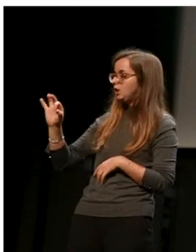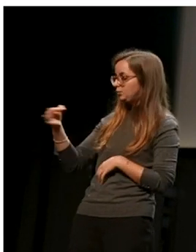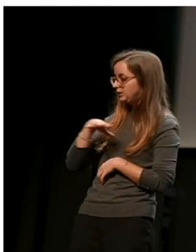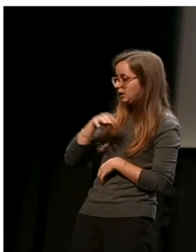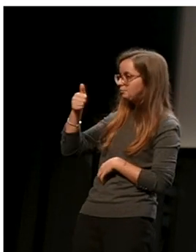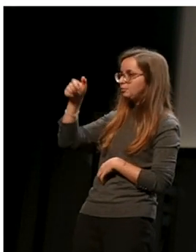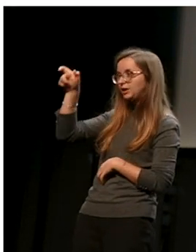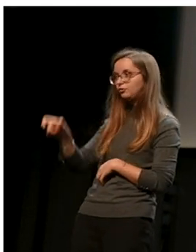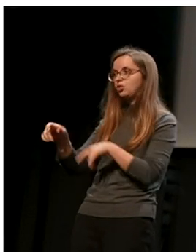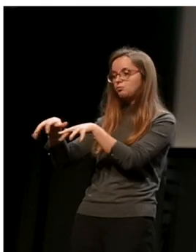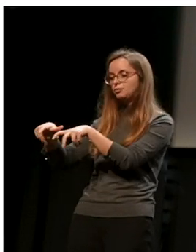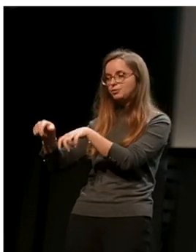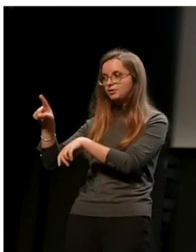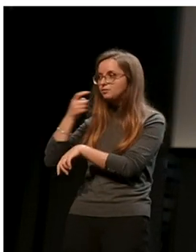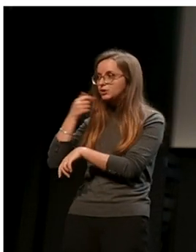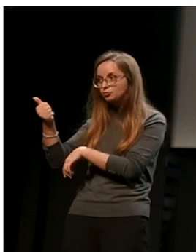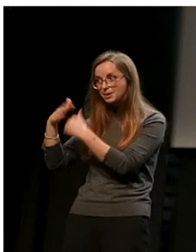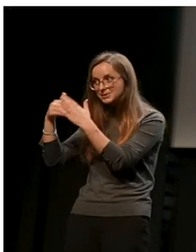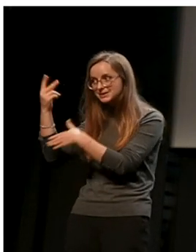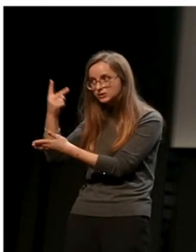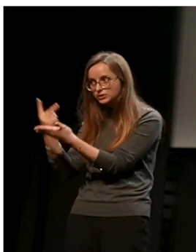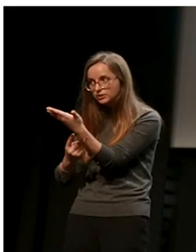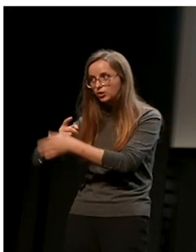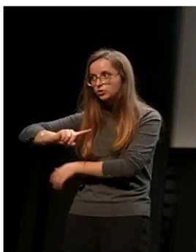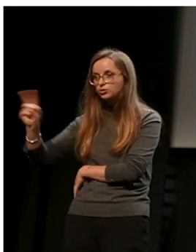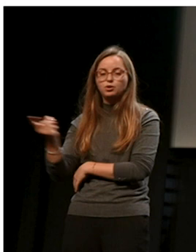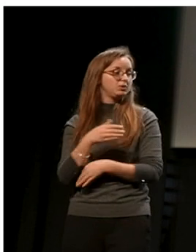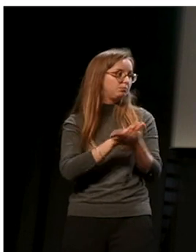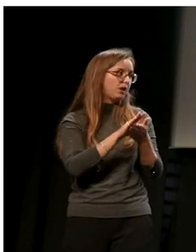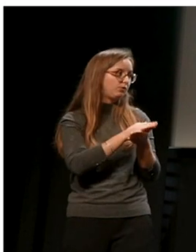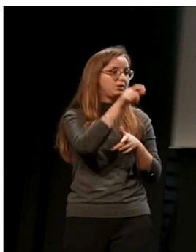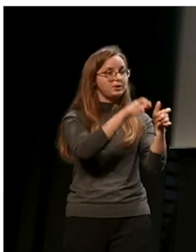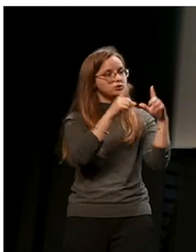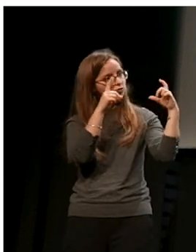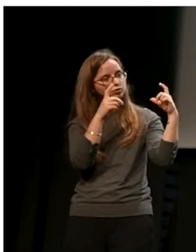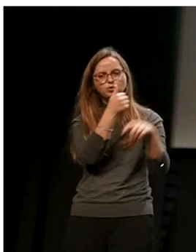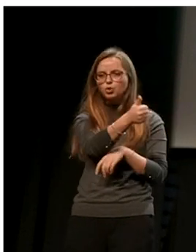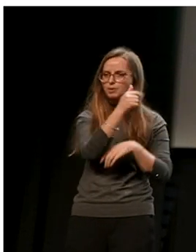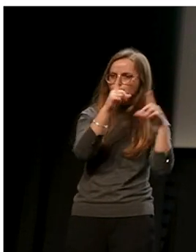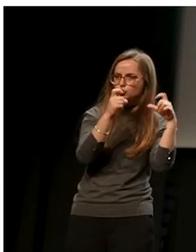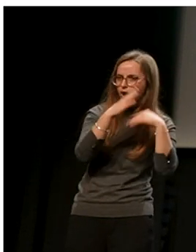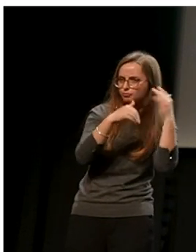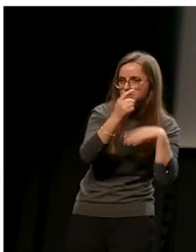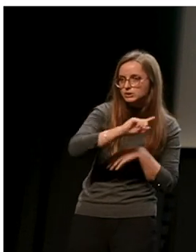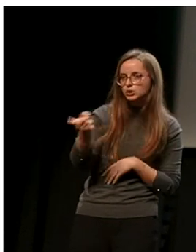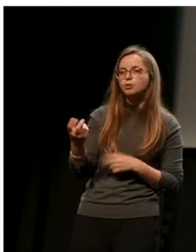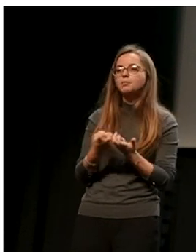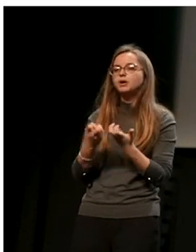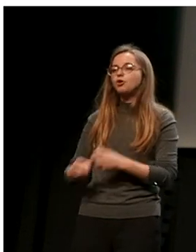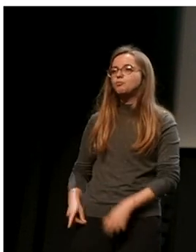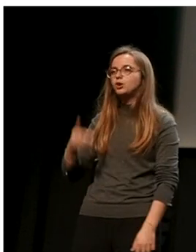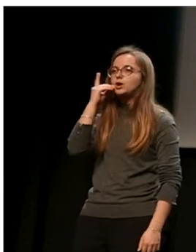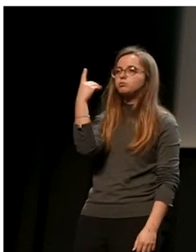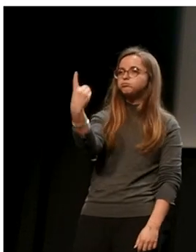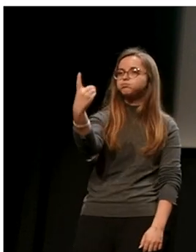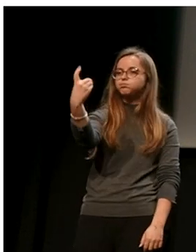quelqu'un n'est pas forcément un illustrateur. Voilà. C'est... Non, mais tu peux faire des photos avec un téléphone portable, il n'y a pas de problème. Ça ne veut pas dire que ta photo